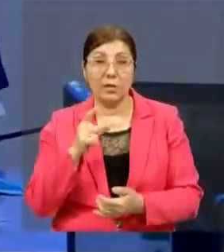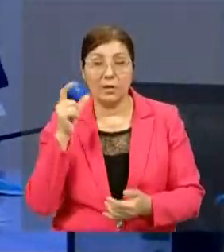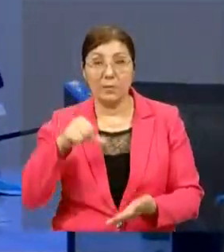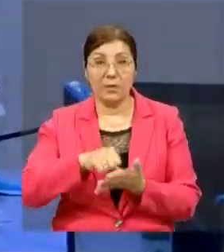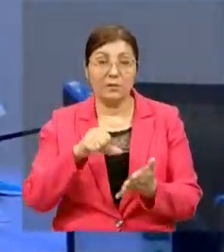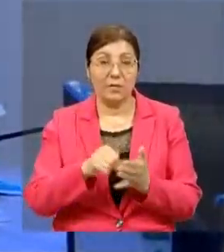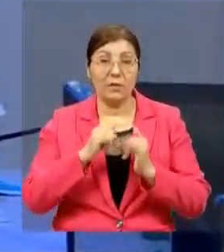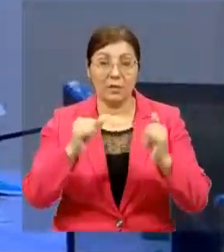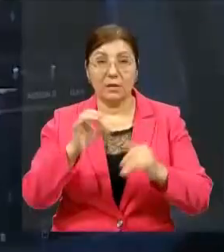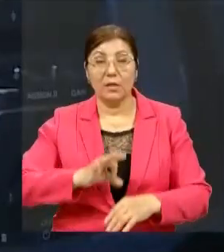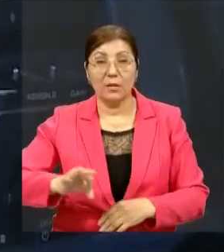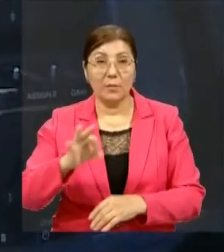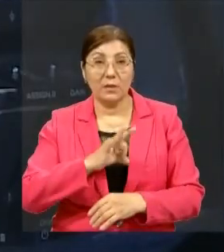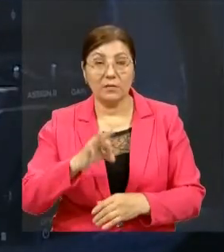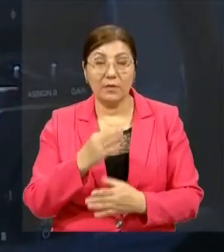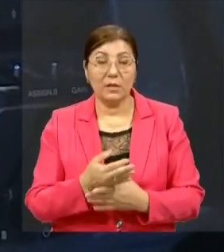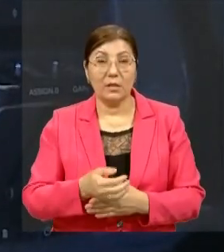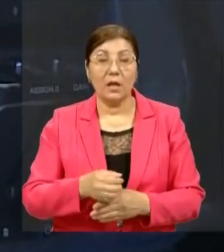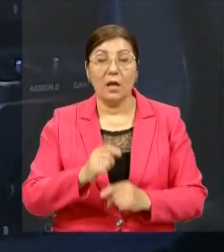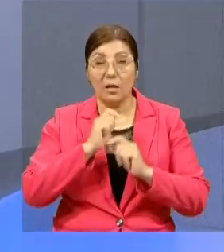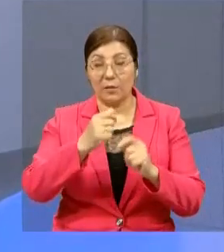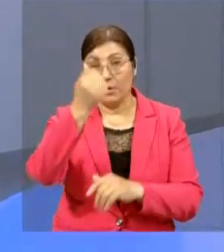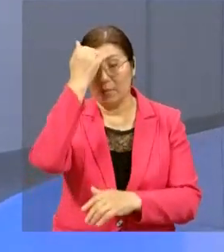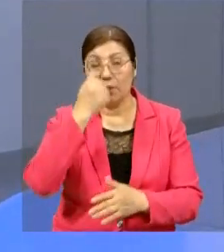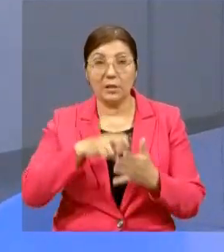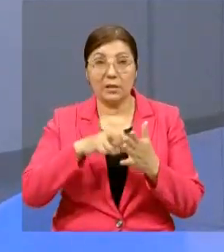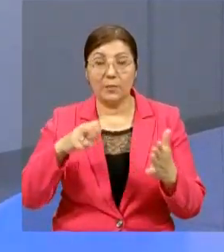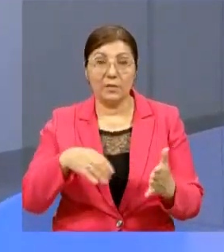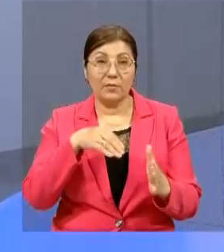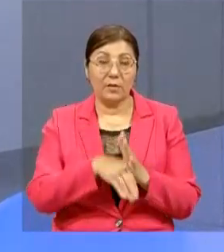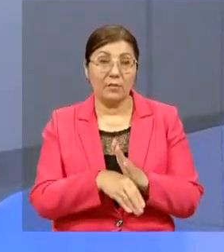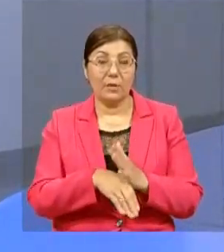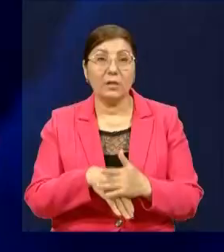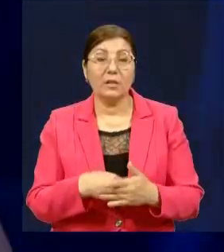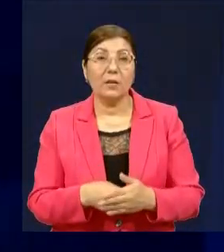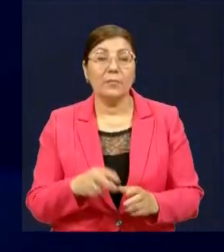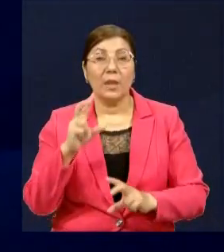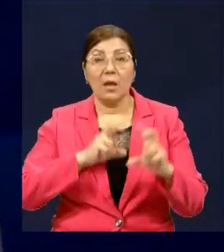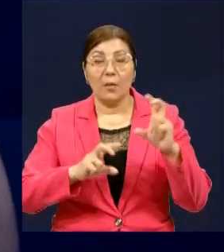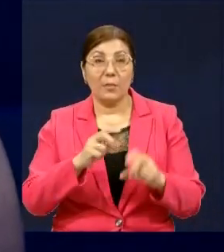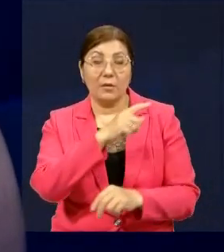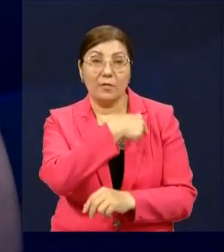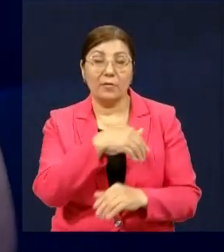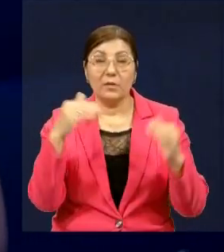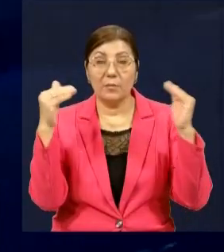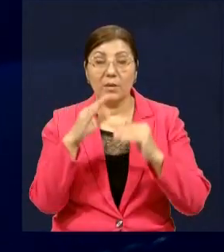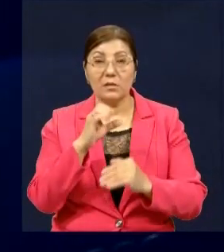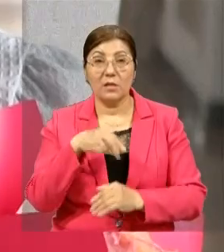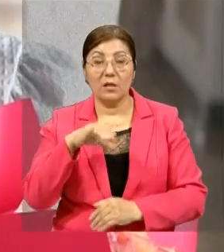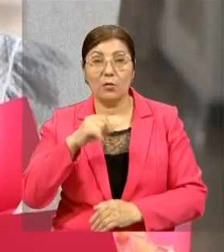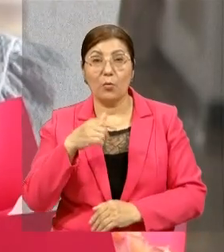региона была награждена благодарственными письмами Акима области числе учащейся нского высшего медицинского колледжа